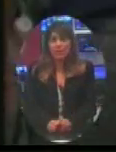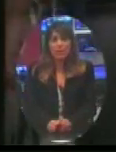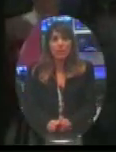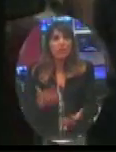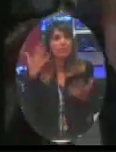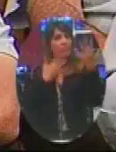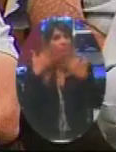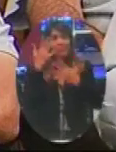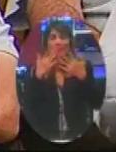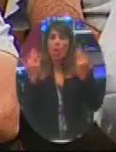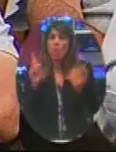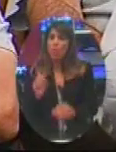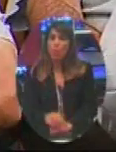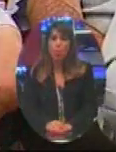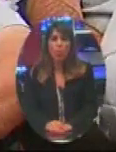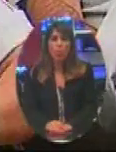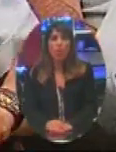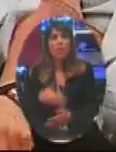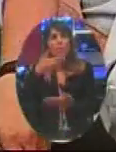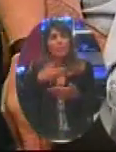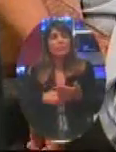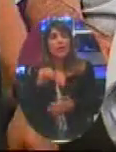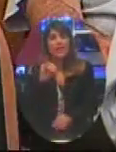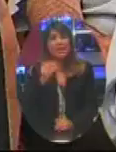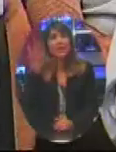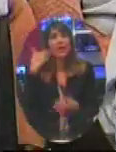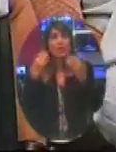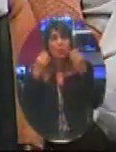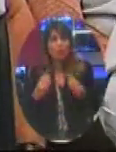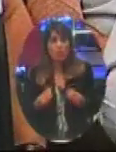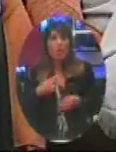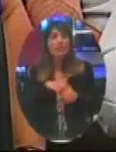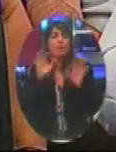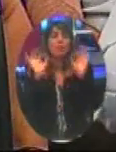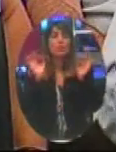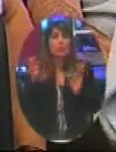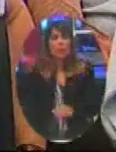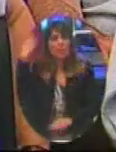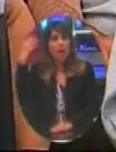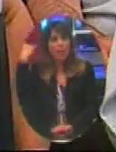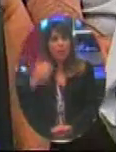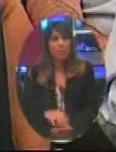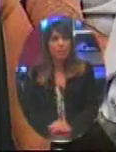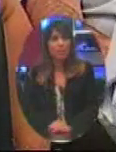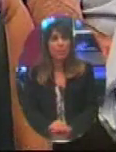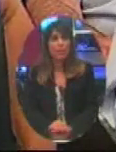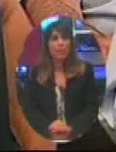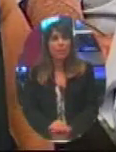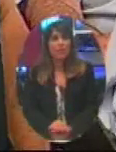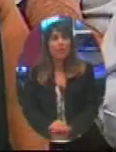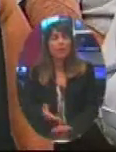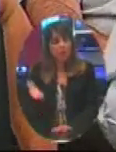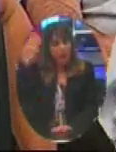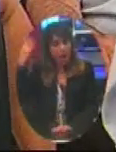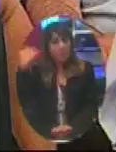קיים. המסמך היה טוב לנקודת הזמן הספציפית אז, ואז זה נדרש, אז נדרשתי